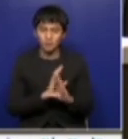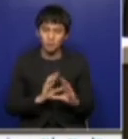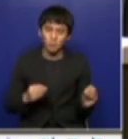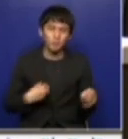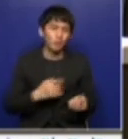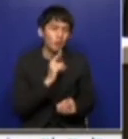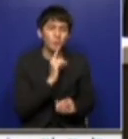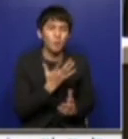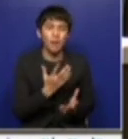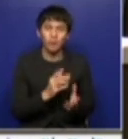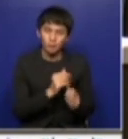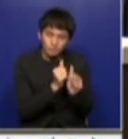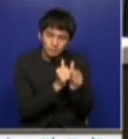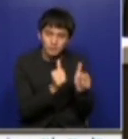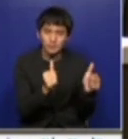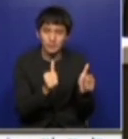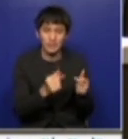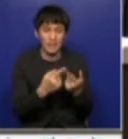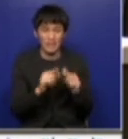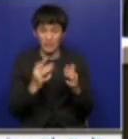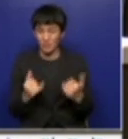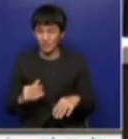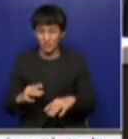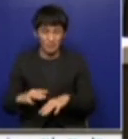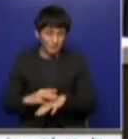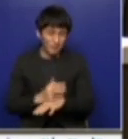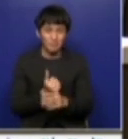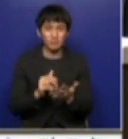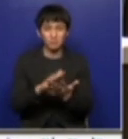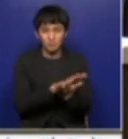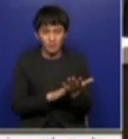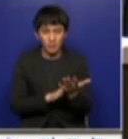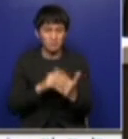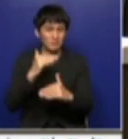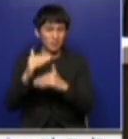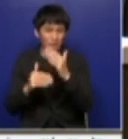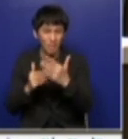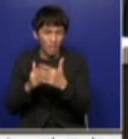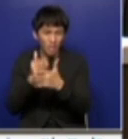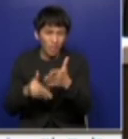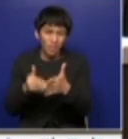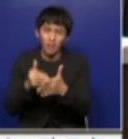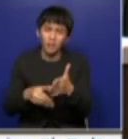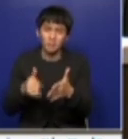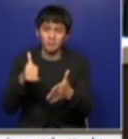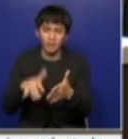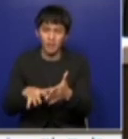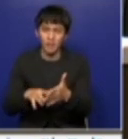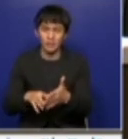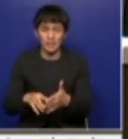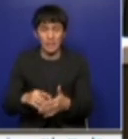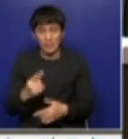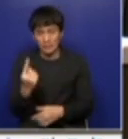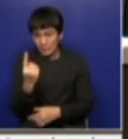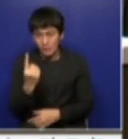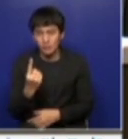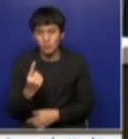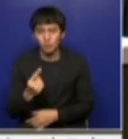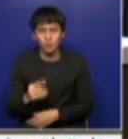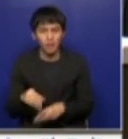กันแต่คันนี้บ้านเมืองมันไปไม่ได้มีทางเดียวที่เป็นทางเลือกที่ดีที่สุดก็คือล้าง